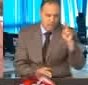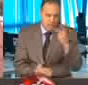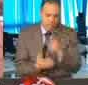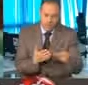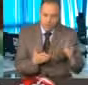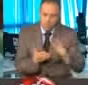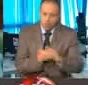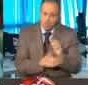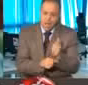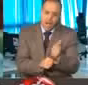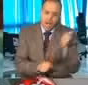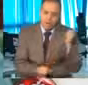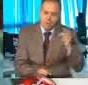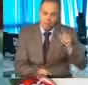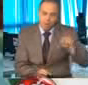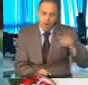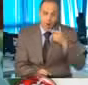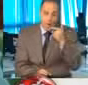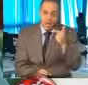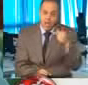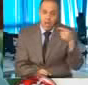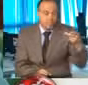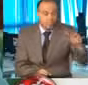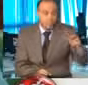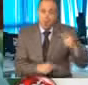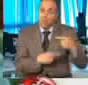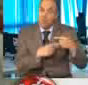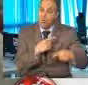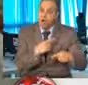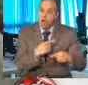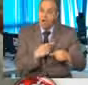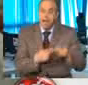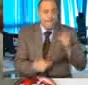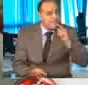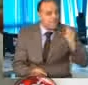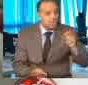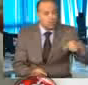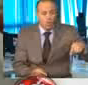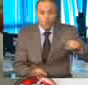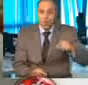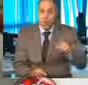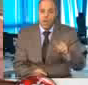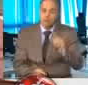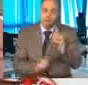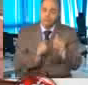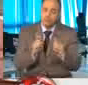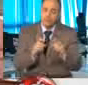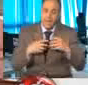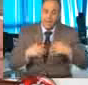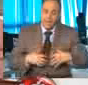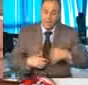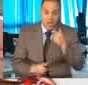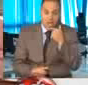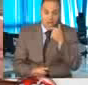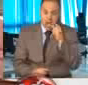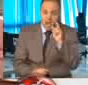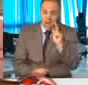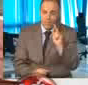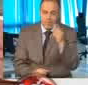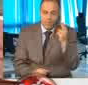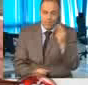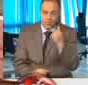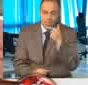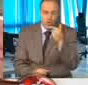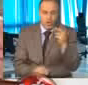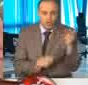دينار للسنة الفارطة، وهو ما سينعكس سلبا على أداء المجلس وفق مداخلات النواب، خاصة وأنه لا يلائم